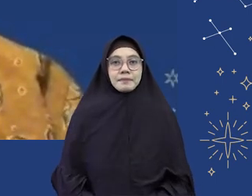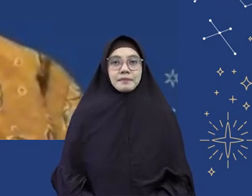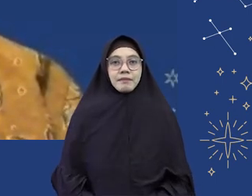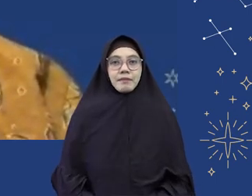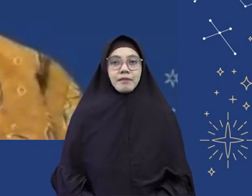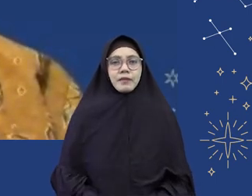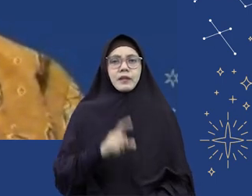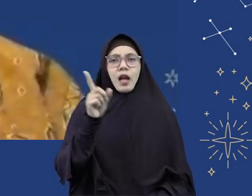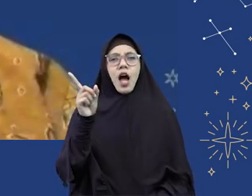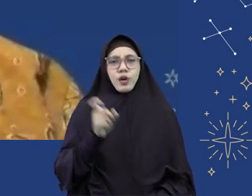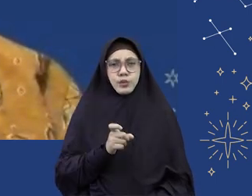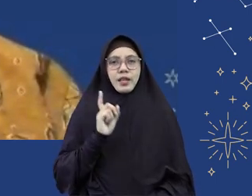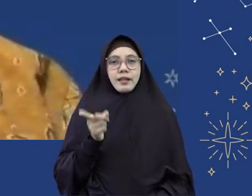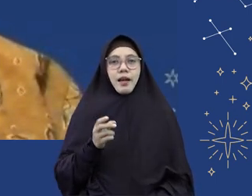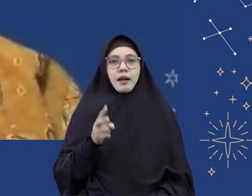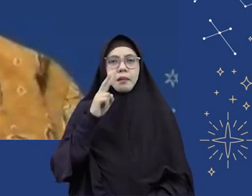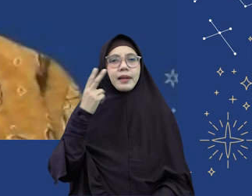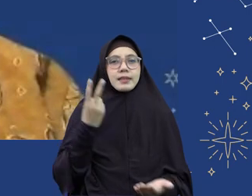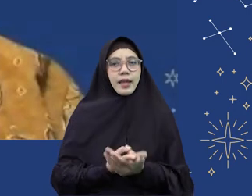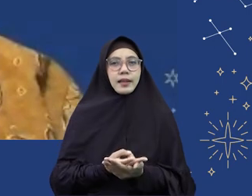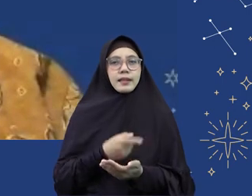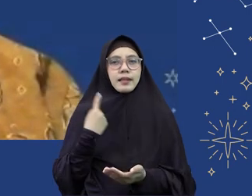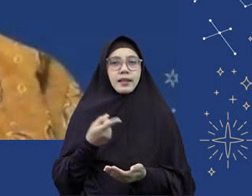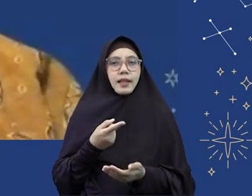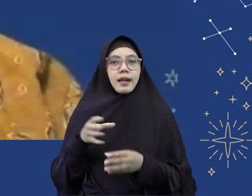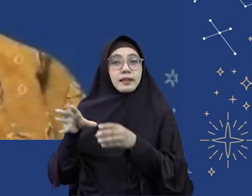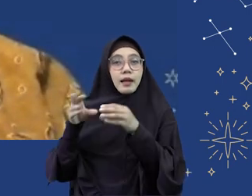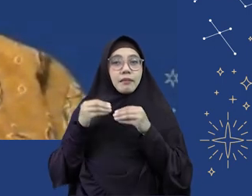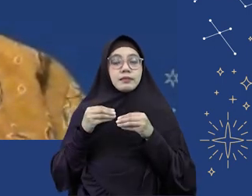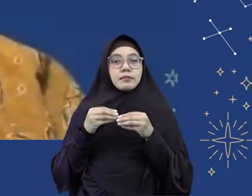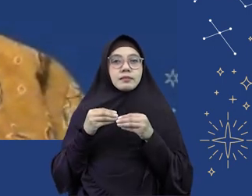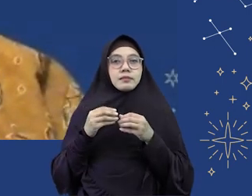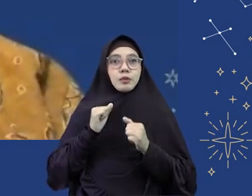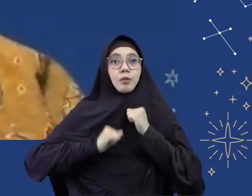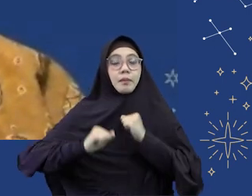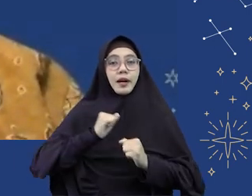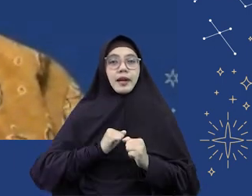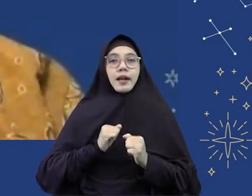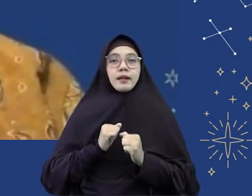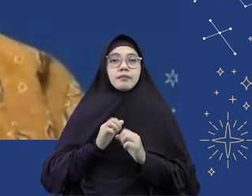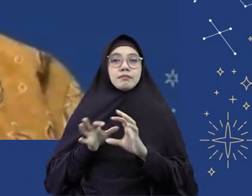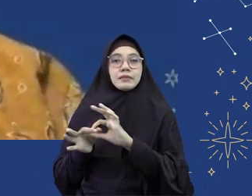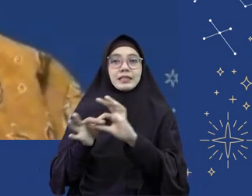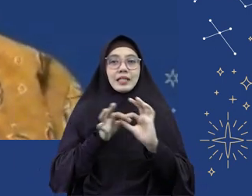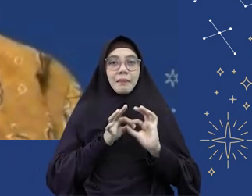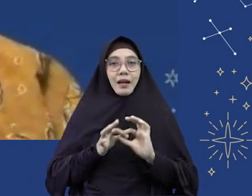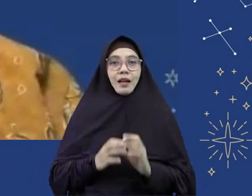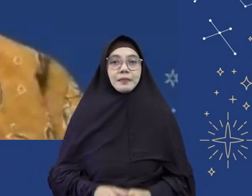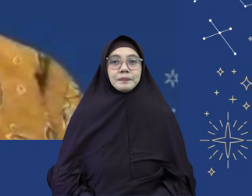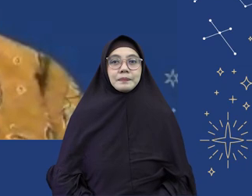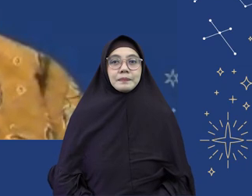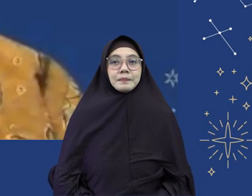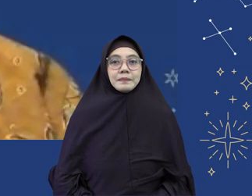kepastian dan juga untuk kita mendapatkan upaya kontribusi bersama dan salah satu